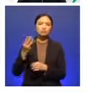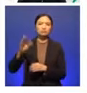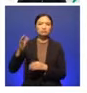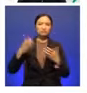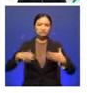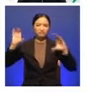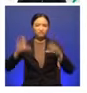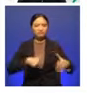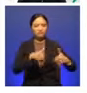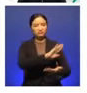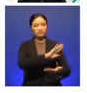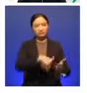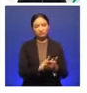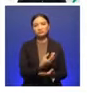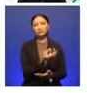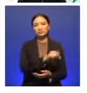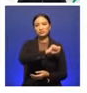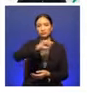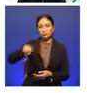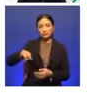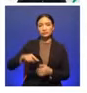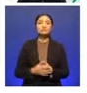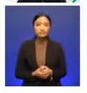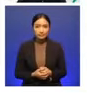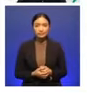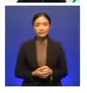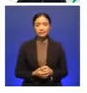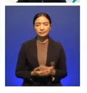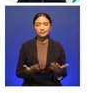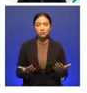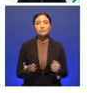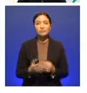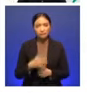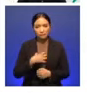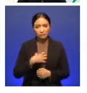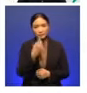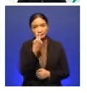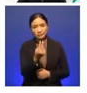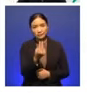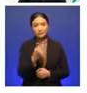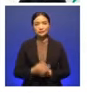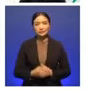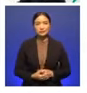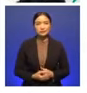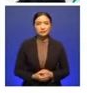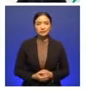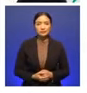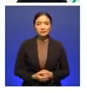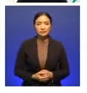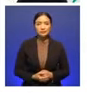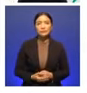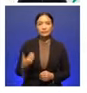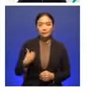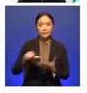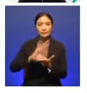ครับก็คิดเป็นร้อยละ 11.6% เท่านั้นเองนะครับเพราะนั้นสิ่งที่อยากเห็นนะฮะข้อเสนอสไลด์สุดท้ายเลยนะฮะก็คือการ